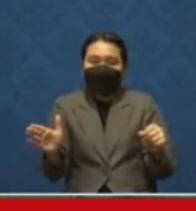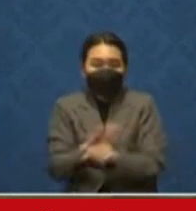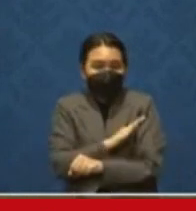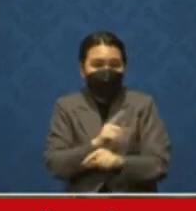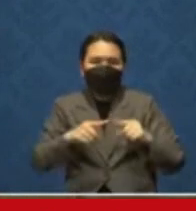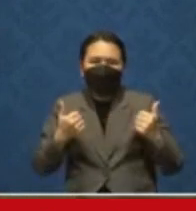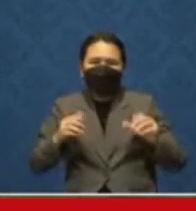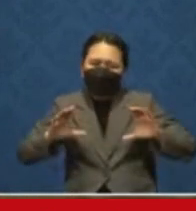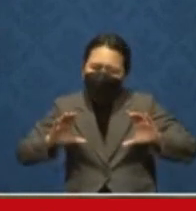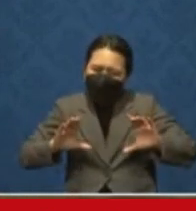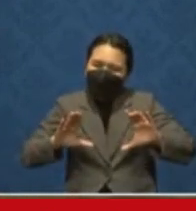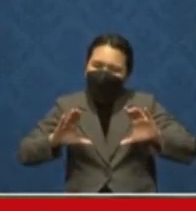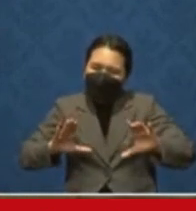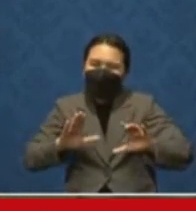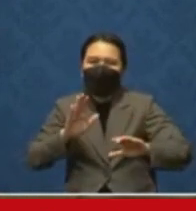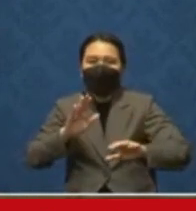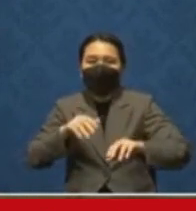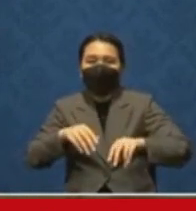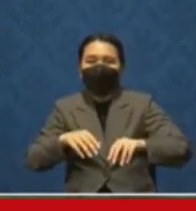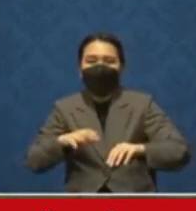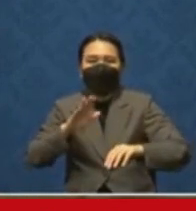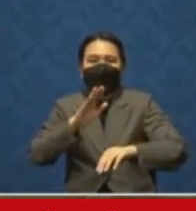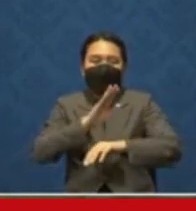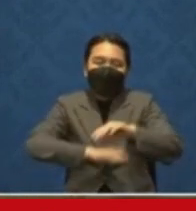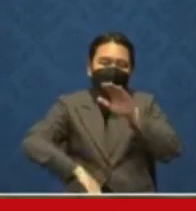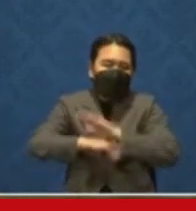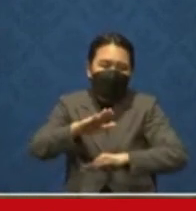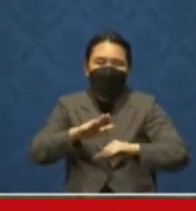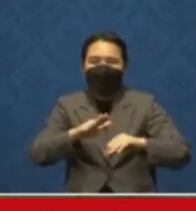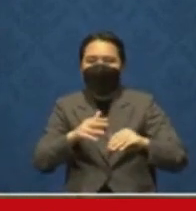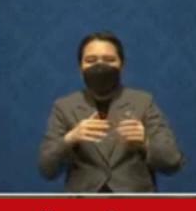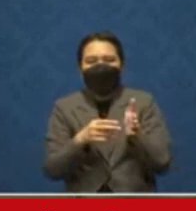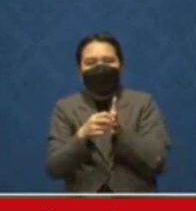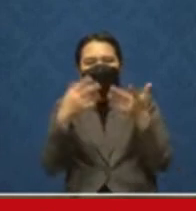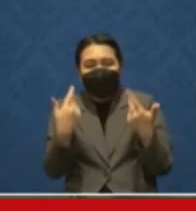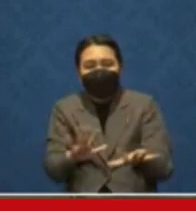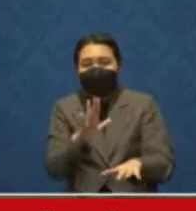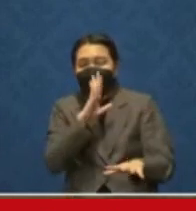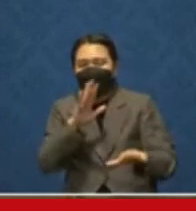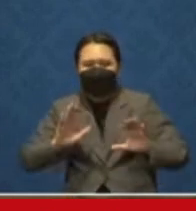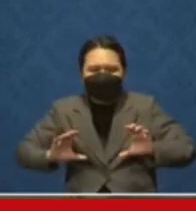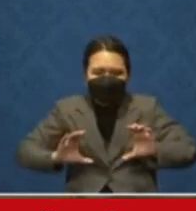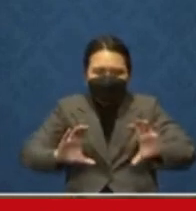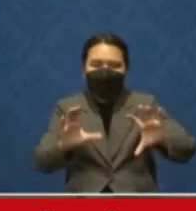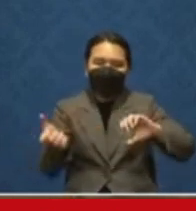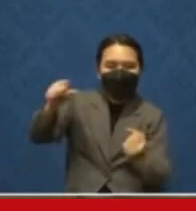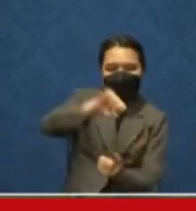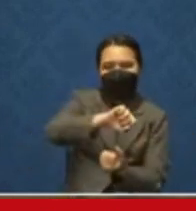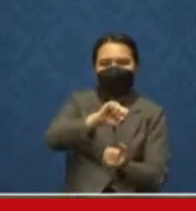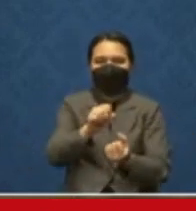เขาก็ช่วยหมายความว่าวันนี้ชาวบ้านก็ช่วยเข็นรถคือประเทศไทยเขาช่วยเต็มที่วันนี้